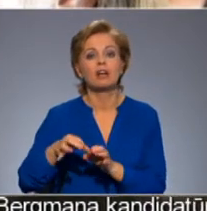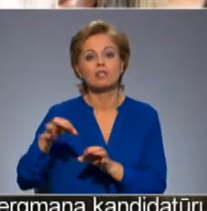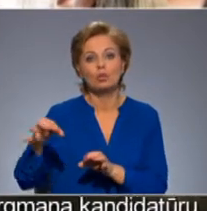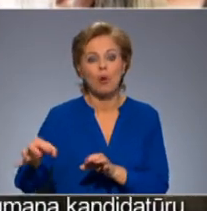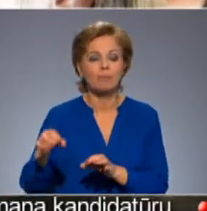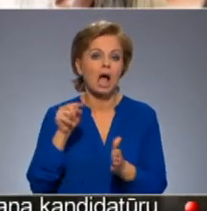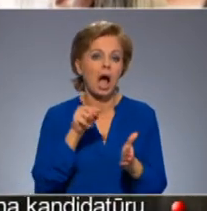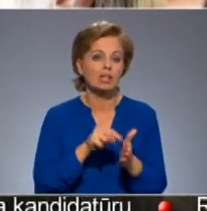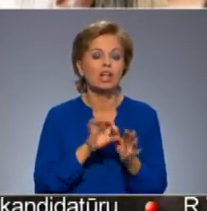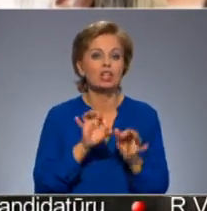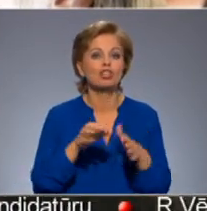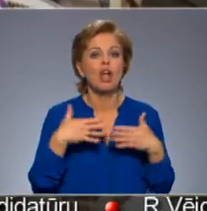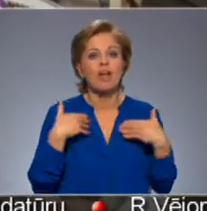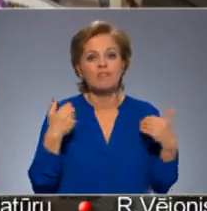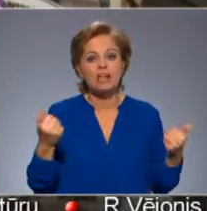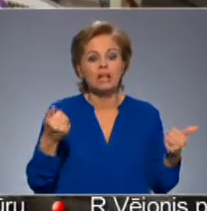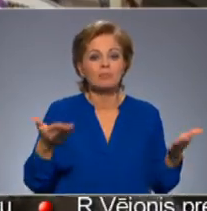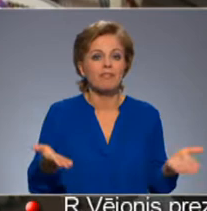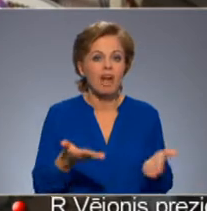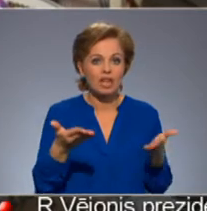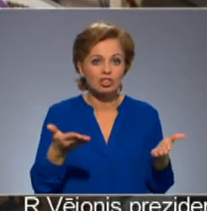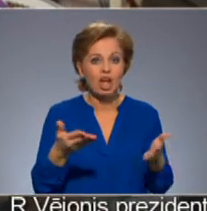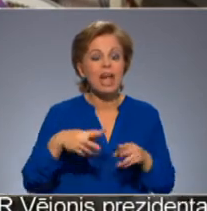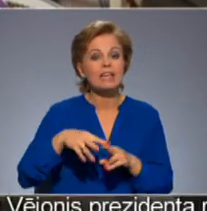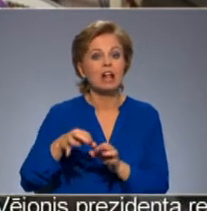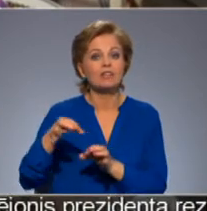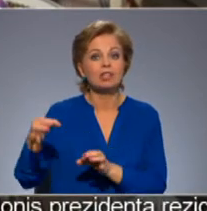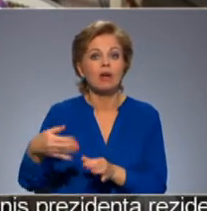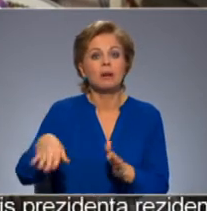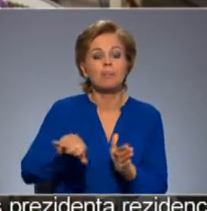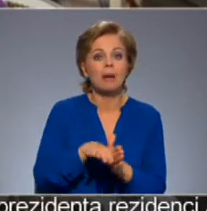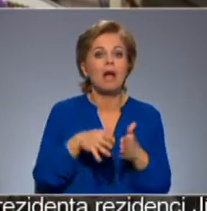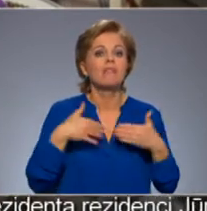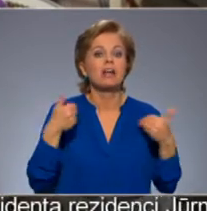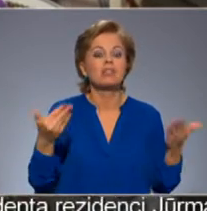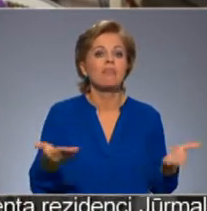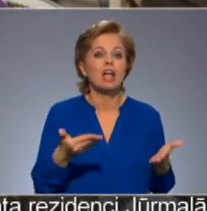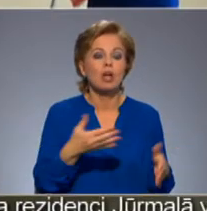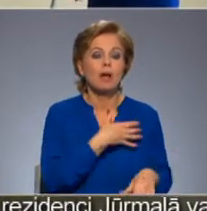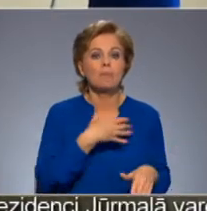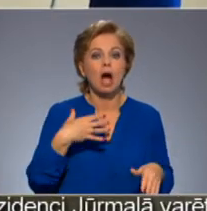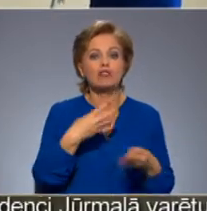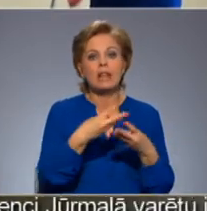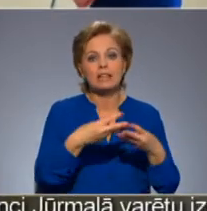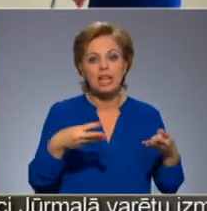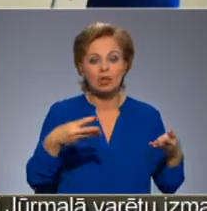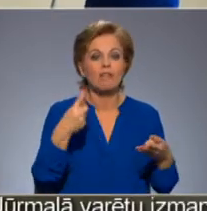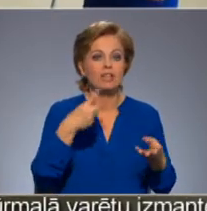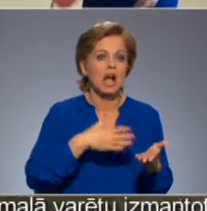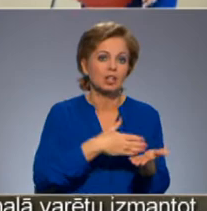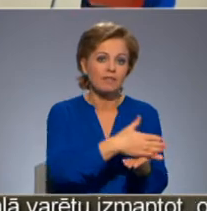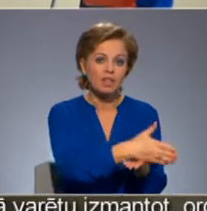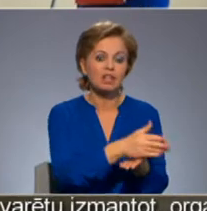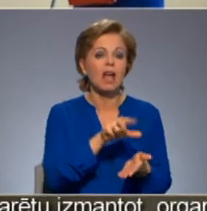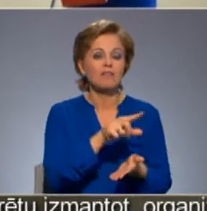vairāk akcentē veselības veicināšanu. Nesen Jelgavas novads pievienojies veselību veicinošo pašvaldību tīklam. Viens no virzieniem būs arī